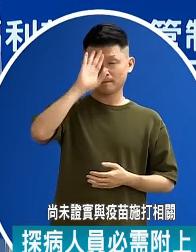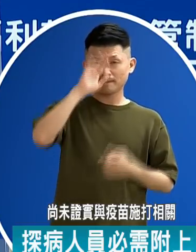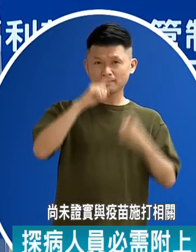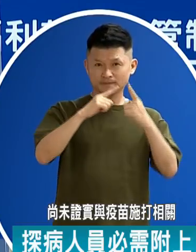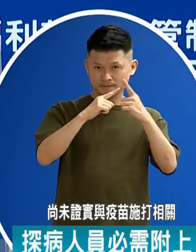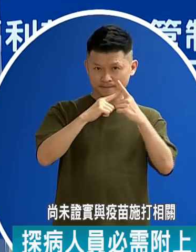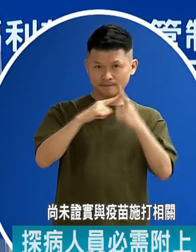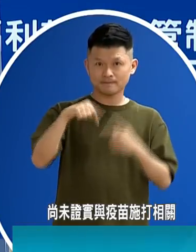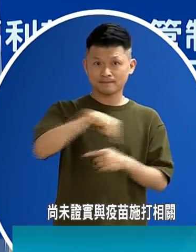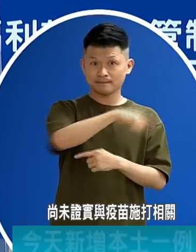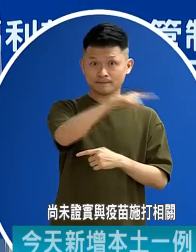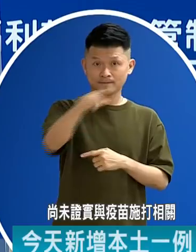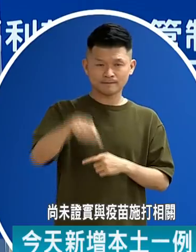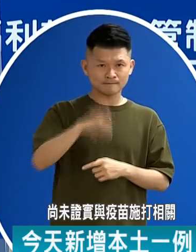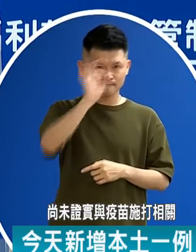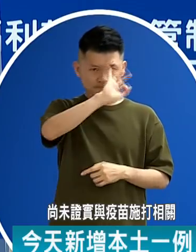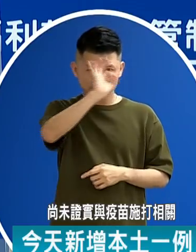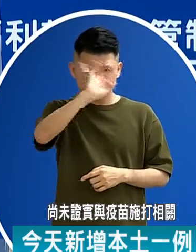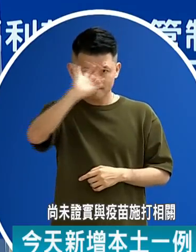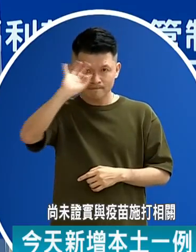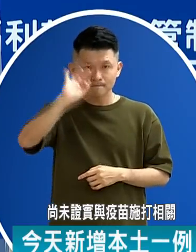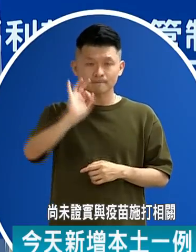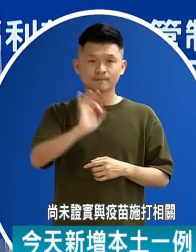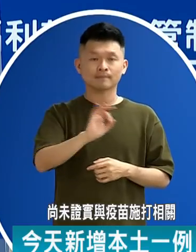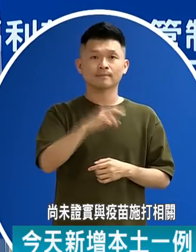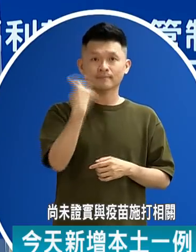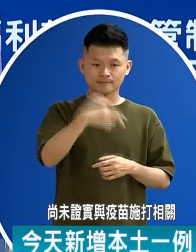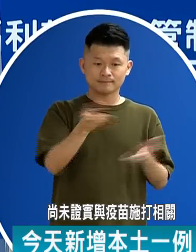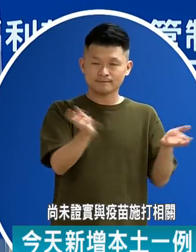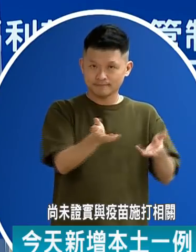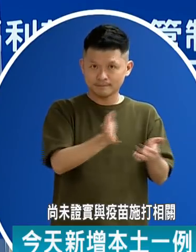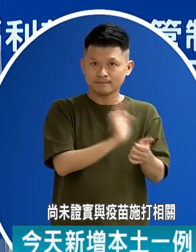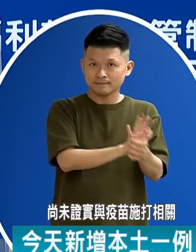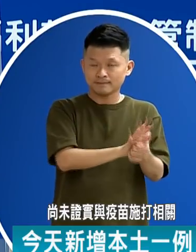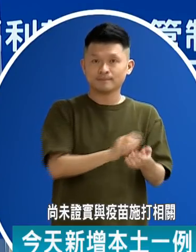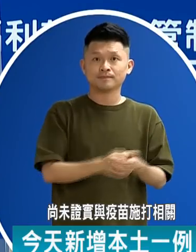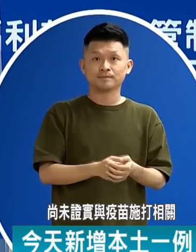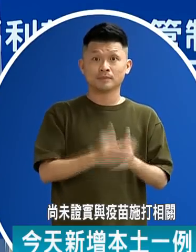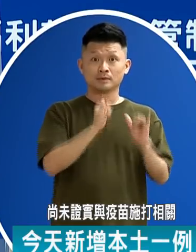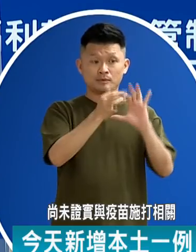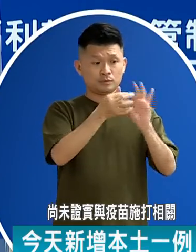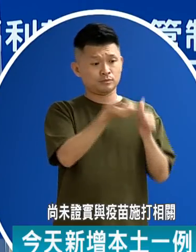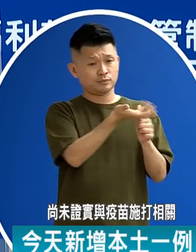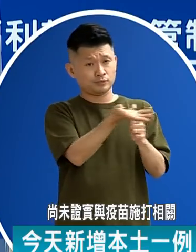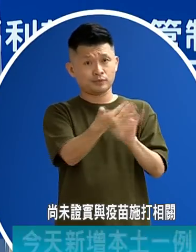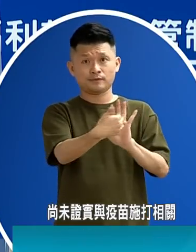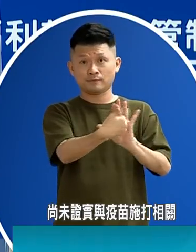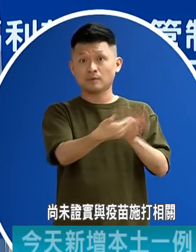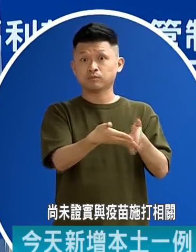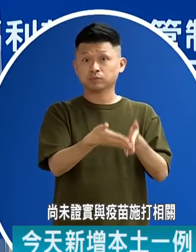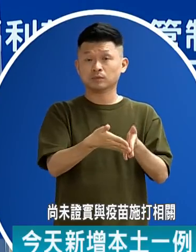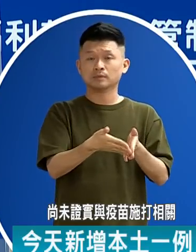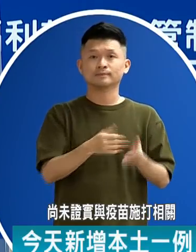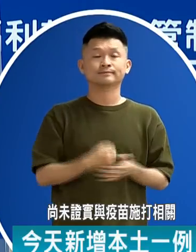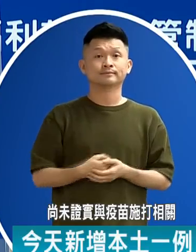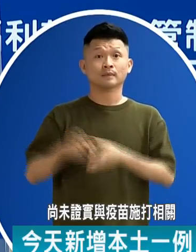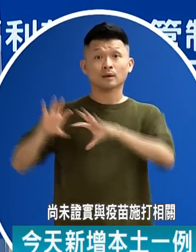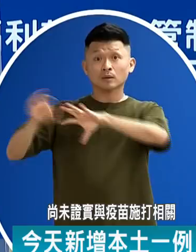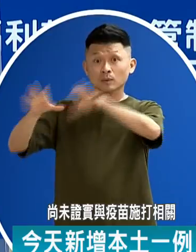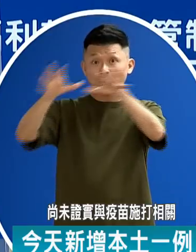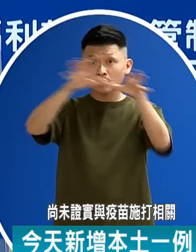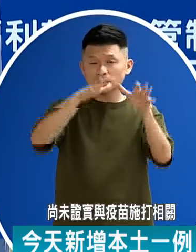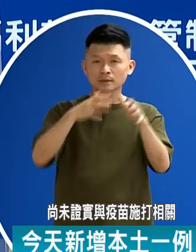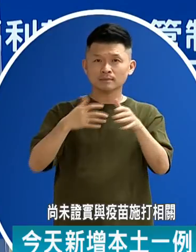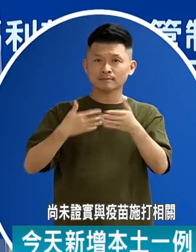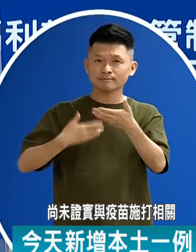人尽量能够哈把它找出来予以治疗，避免在社区的传播。那对于在国际上的一个